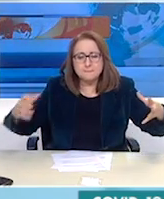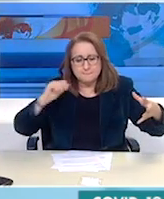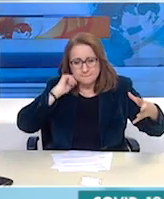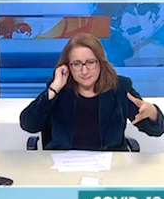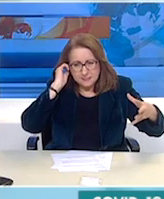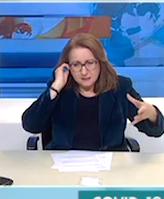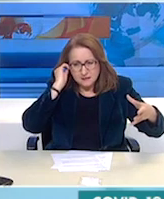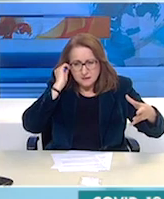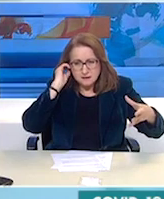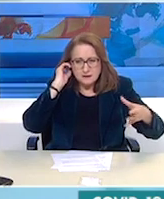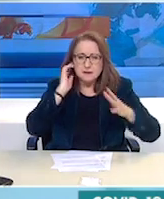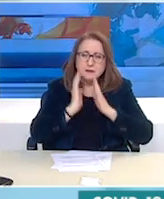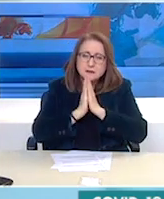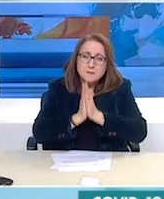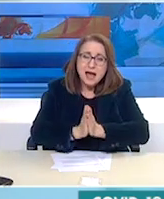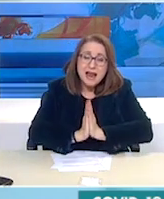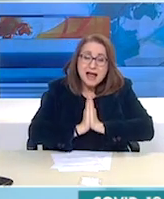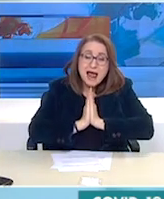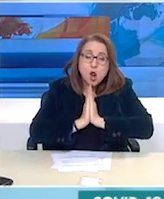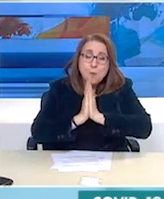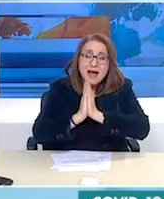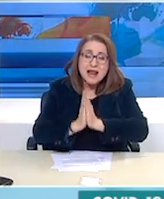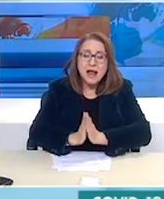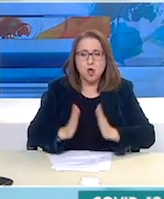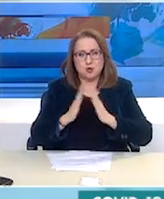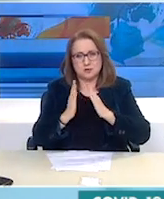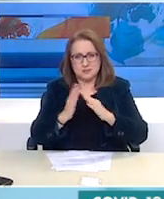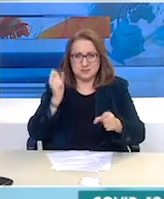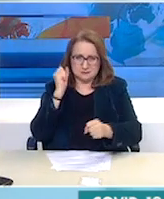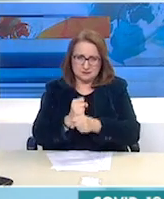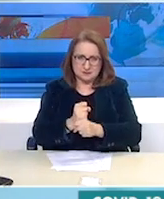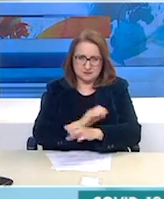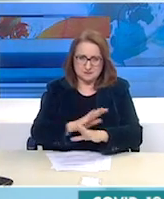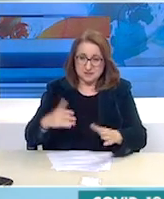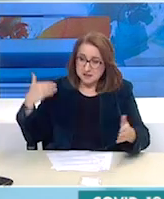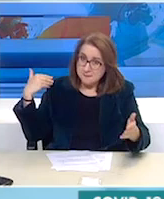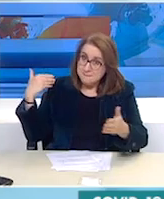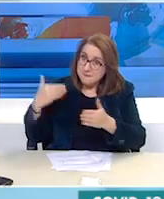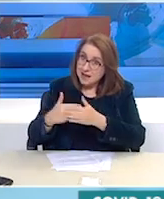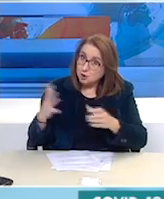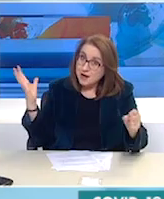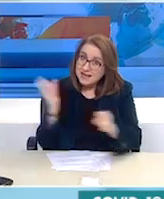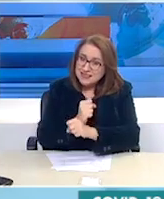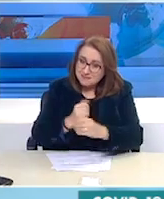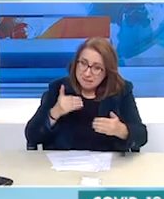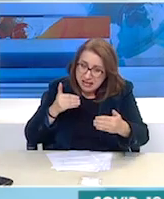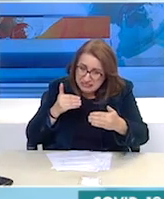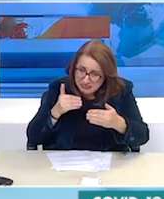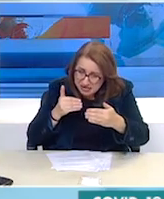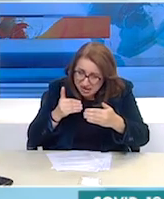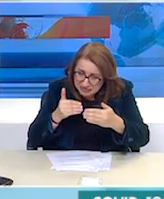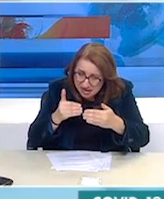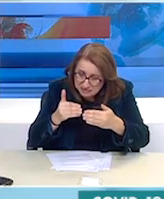Έκκληση, παράκληση, να παραμείνουμε σπίτι. Έχουμε διανύσει μεγάλο δρόμο. Ας μην λυγίσουμε στη τελική ευθεία. Μένοντας